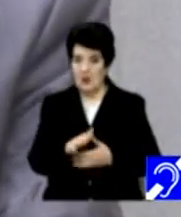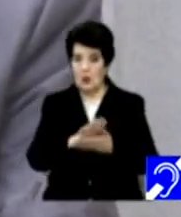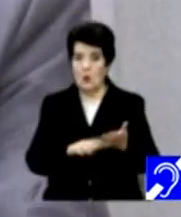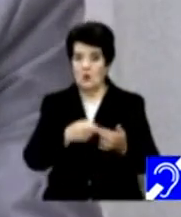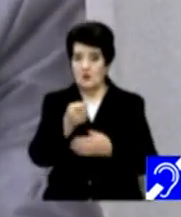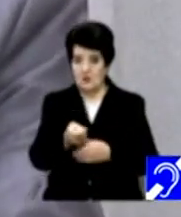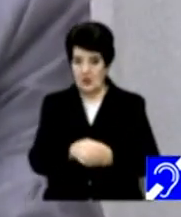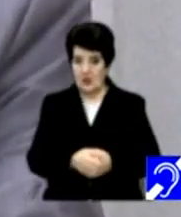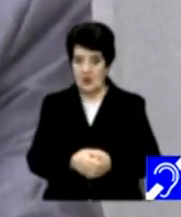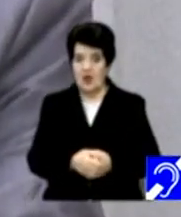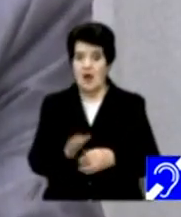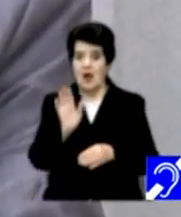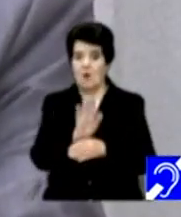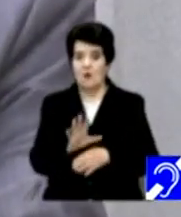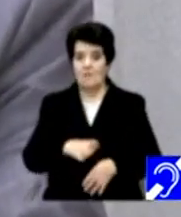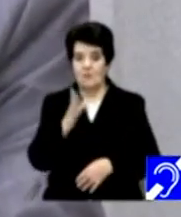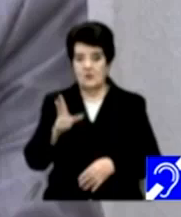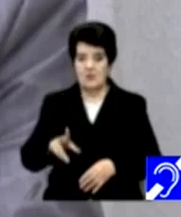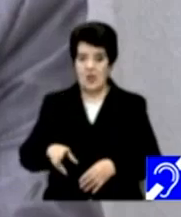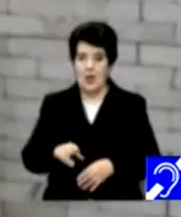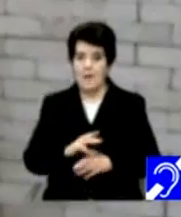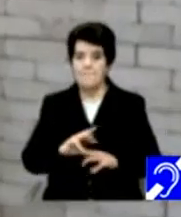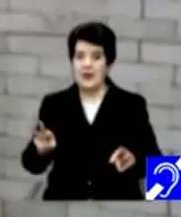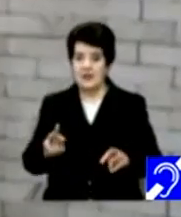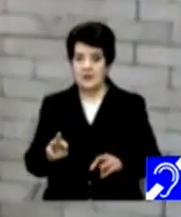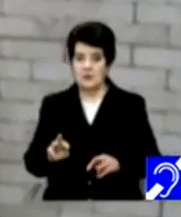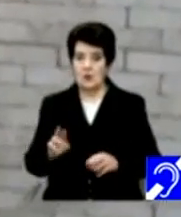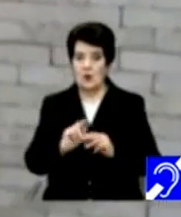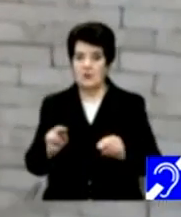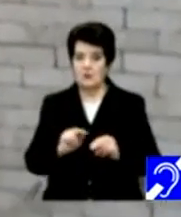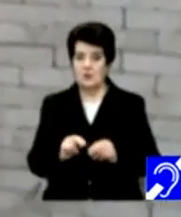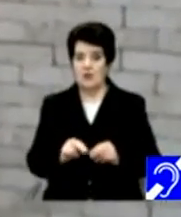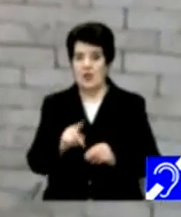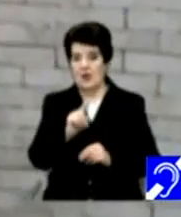de contestare a ordinului fostului ministru al educației privind demiterea sa.